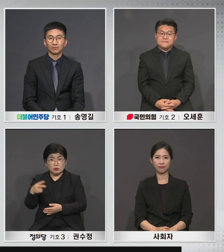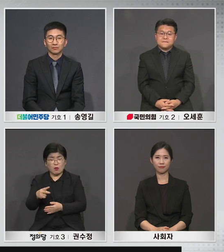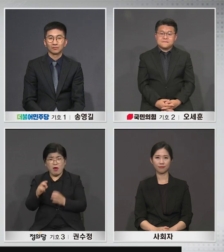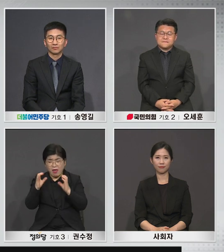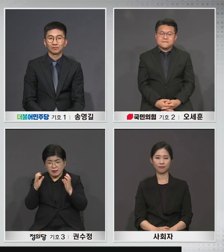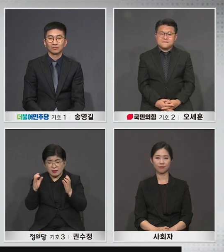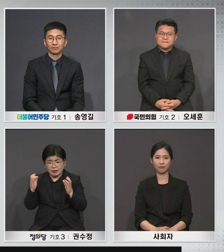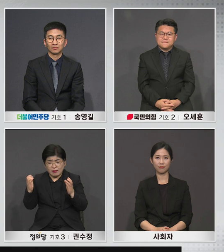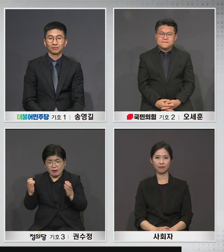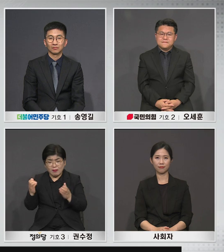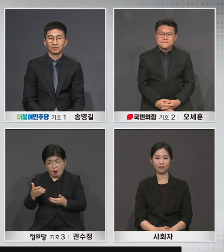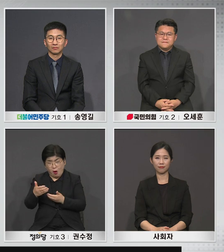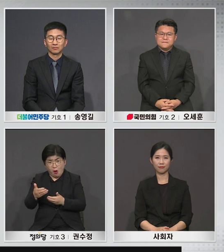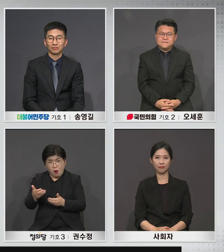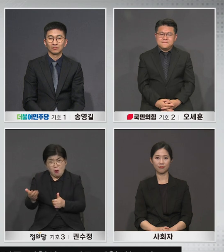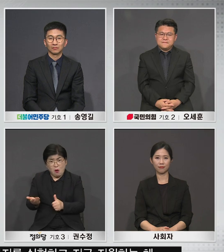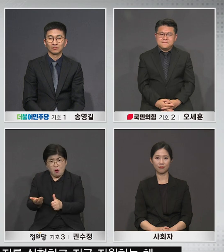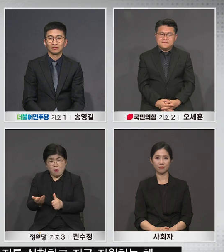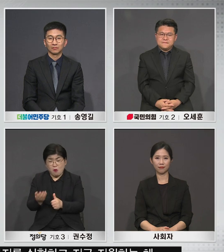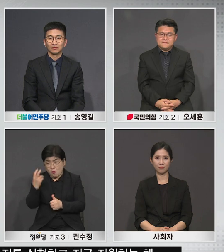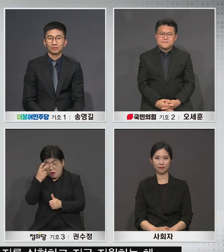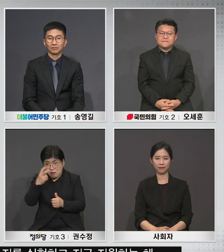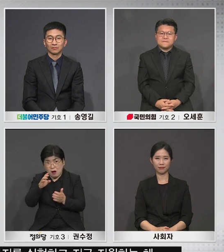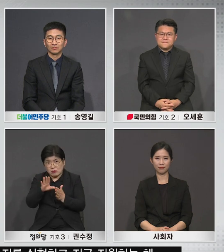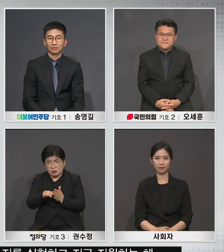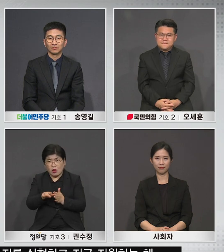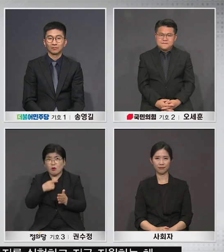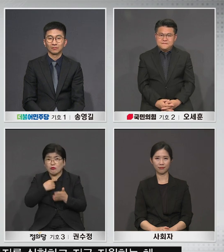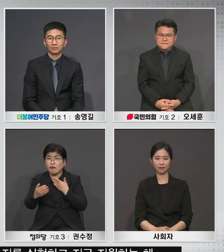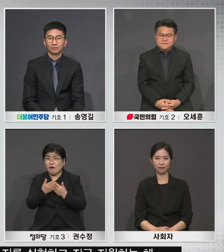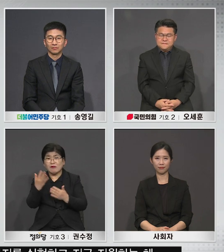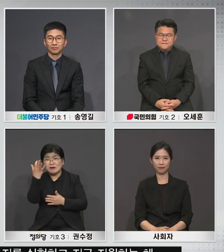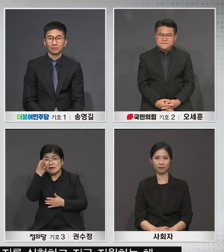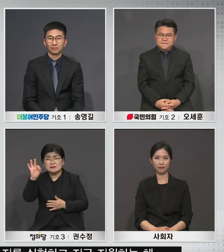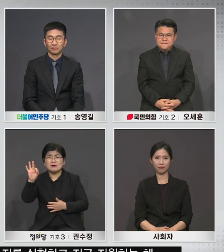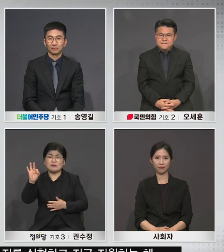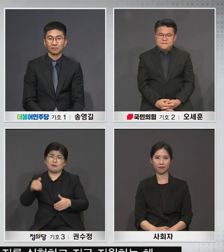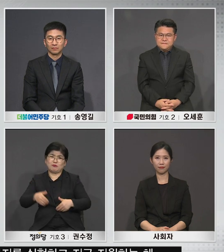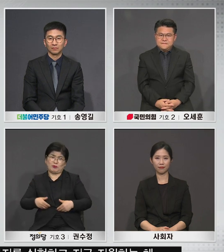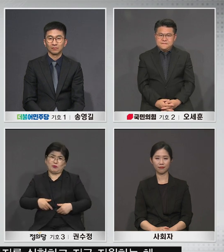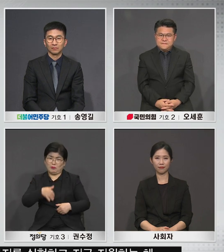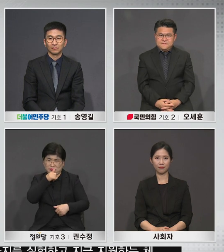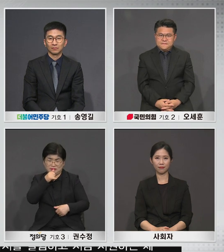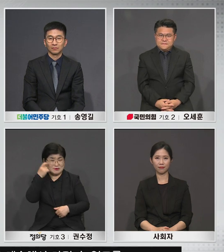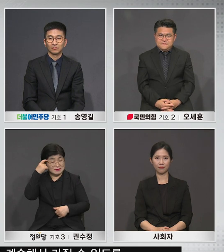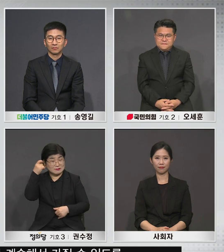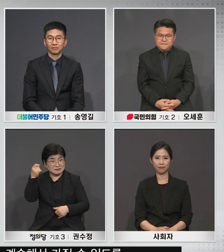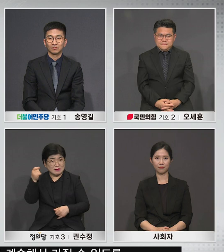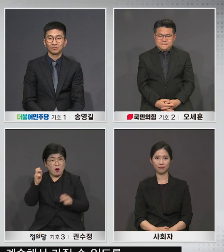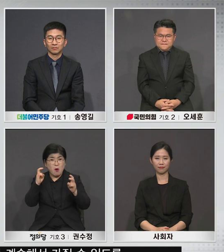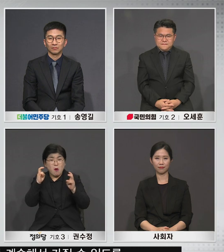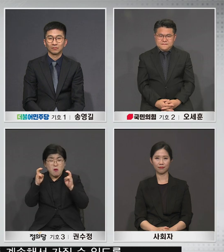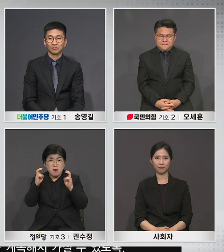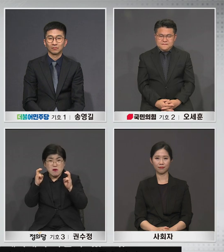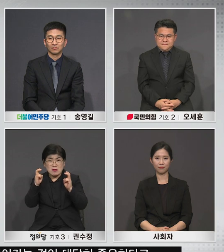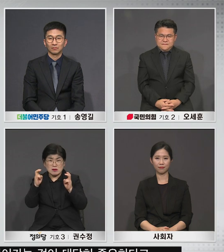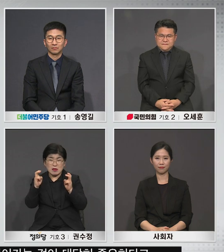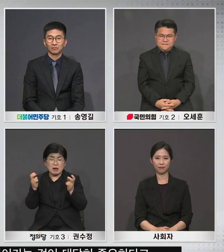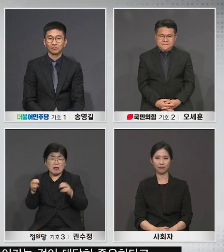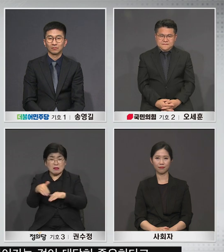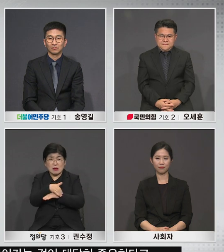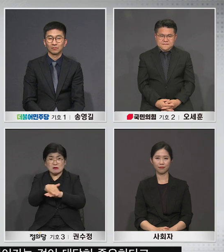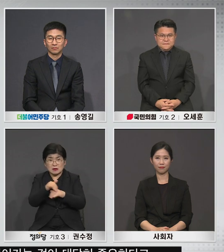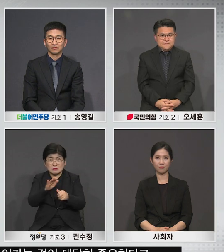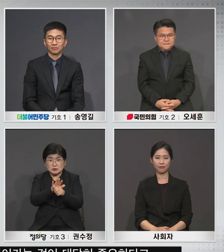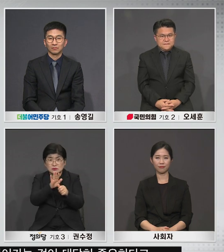과정이 경력이 될 수 있도록 만들어가는 것이 대단히 중요하다고 판단하고 있습니다. 그런 면에서 직장맘 지원센터 같이 기존의 방식으로